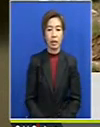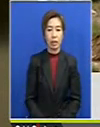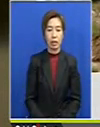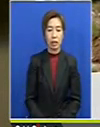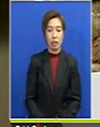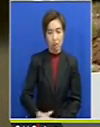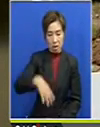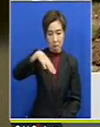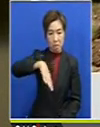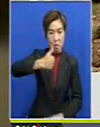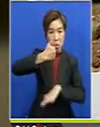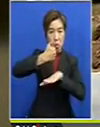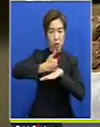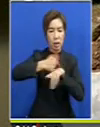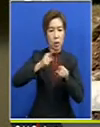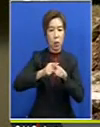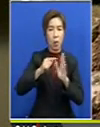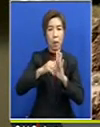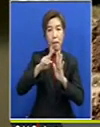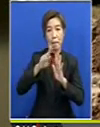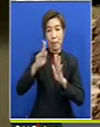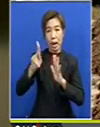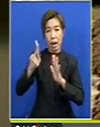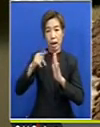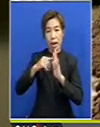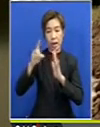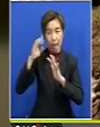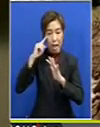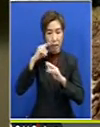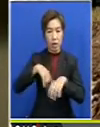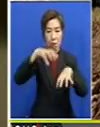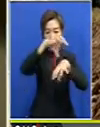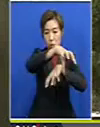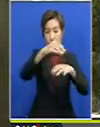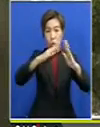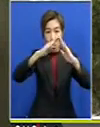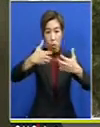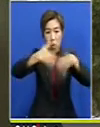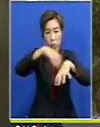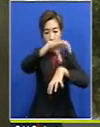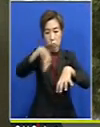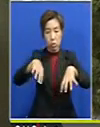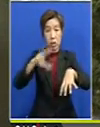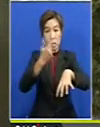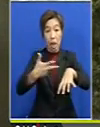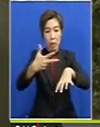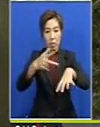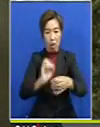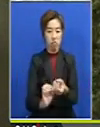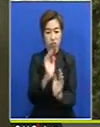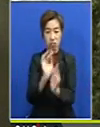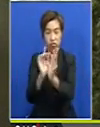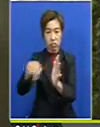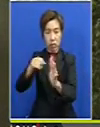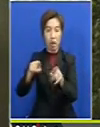งแบกแดดนะครับรายงานว่าโรงเก็บก๊าซทั้ง3แห่งก็เกิดไฟลุกไหม้ขึ้นมาทันทีนะครับก่อนที่กองกำลังรักษาความมั่นคงจะเข้